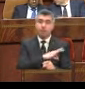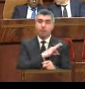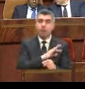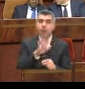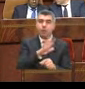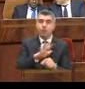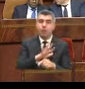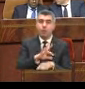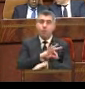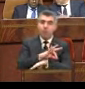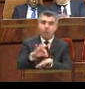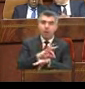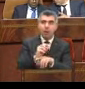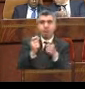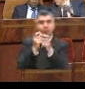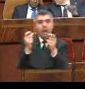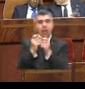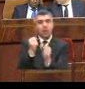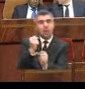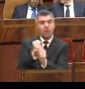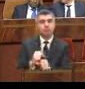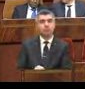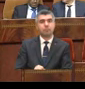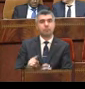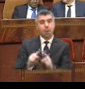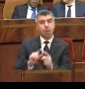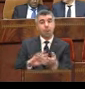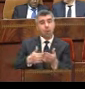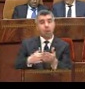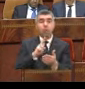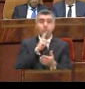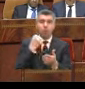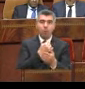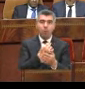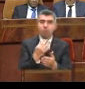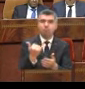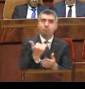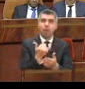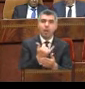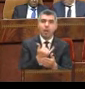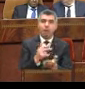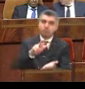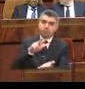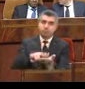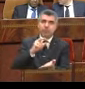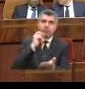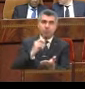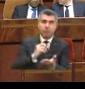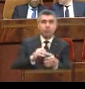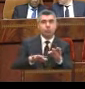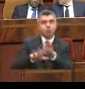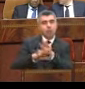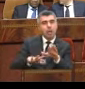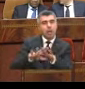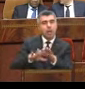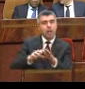وللطبقة العاملة وللموظفين، ويترجم رغبة الحكومة في تركيز دعائم الدولة الاجتماعية وكذا رغبتها